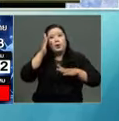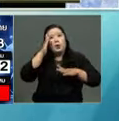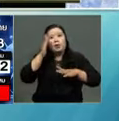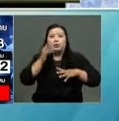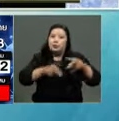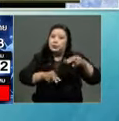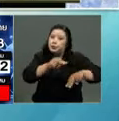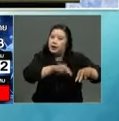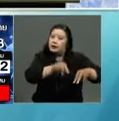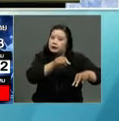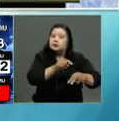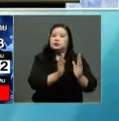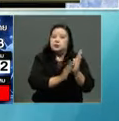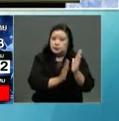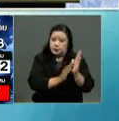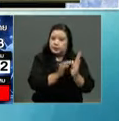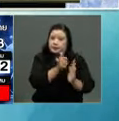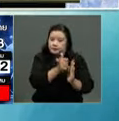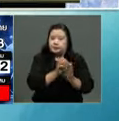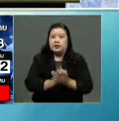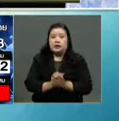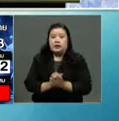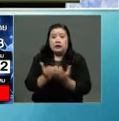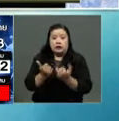จุดเจ็ดหกนะครับก็ยังไม่มากเท่าไหร่นัดนะครับแต่ไรก็ตามแต่ซ้ายมือยังเป็นจังหวัดที่ผมขอชื่นชมแล้วก็ฝากพี่น้องประชาชนทุกท่านชื่นชมกับจังหวัดที่มีชื่อปรากฏอยู่เหล่านี้ด้วยนะครับสงขลาสตูลกทมปัตตานียะลานะครับแล้วก็ชลบุรีนราธิวาสกระบี่และสมุทรปราการที่ช่วยดูแลที่เราประชาชนของเราที่กลับมาจากต่างประเทศนะครับไปดูครับความเสี่ยงปัจจัยความเสี่ยง5ดับแรกนะครับเอ่อซ้ายมือคือยืนยันสะสมนะครับว่าปัจจัยเสี่ยงที่ต้องระมัดระวังมีอะไรบ้างซ้ายมือสีเขียวเนี่ยนะครับ